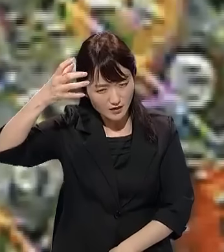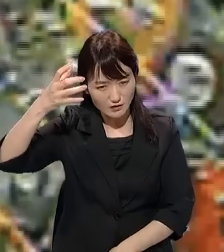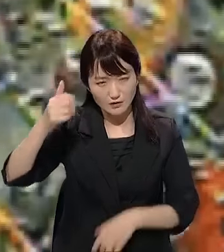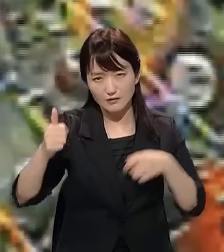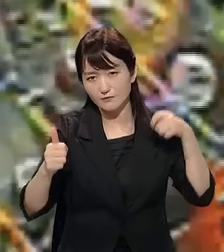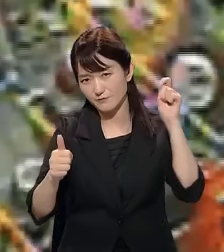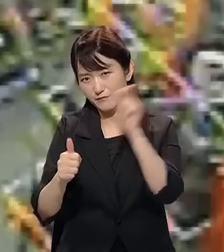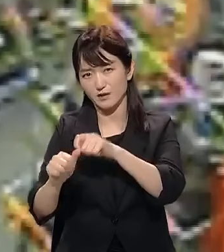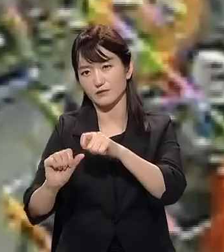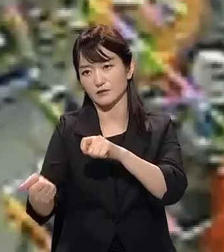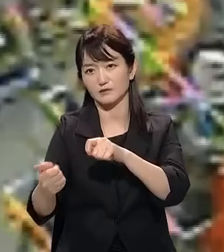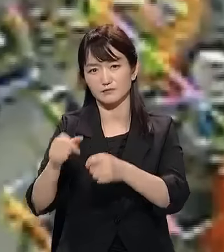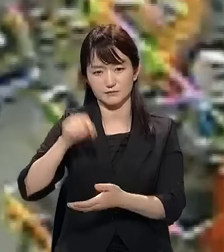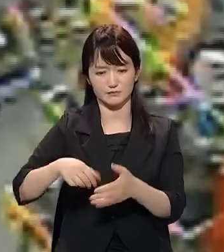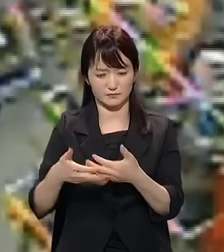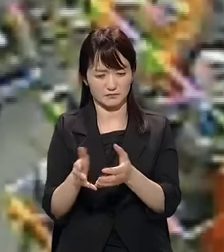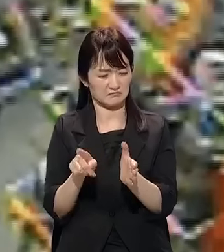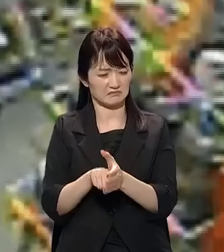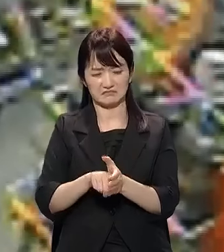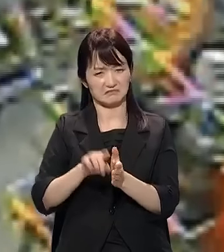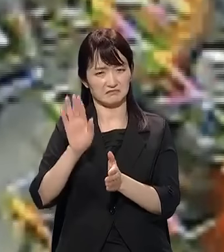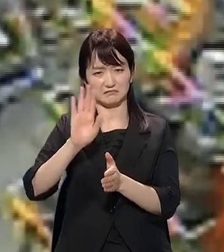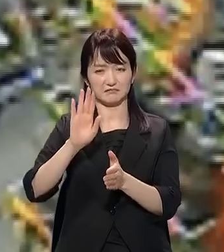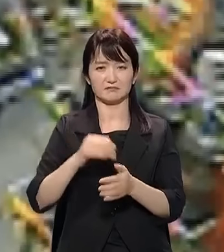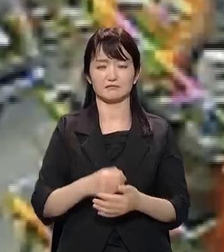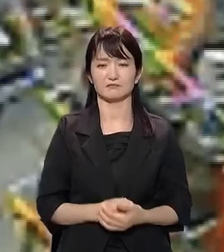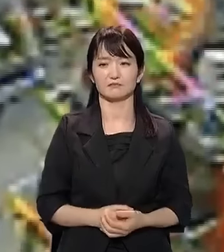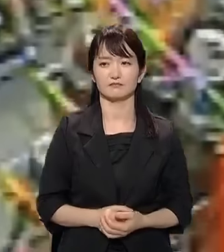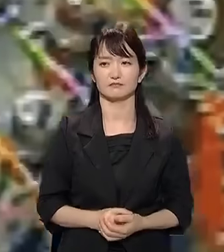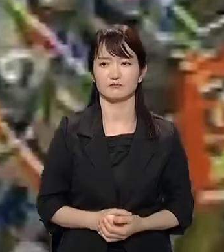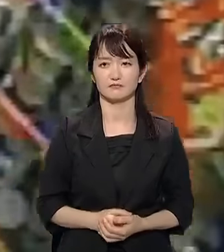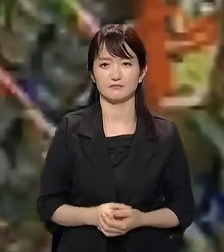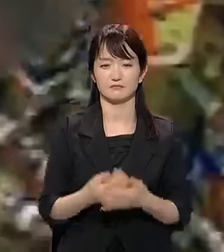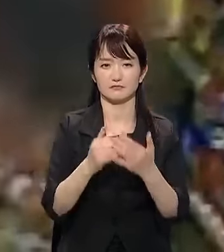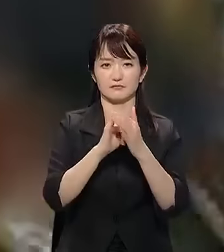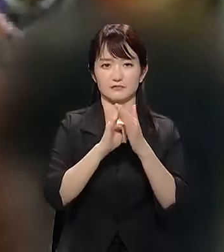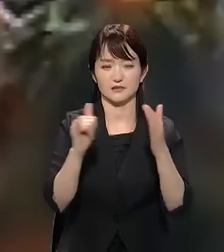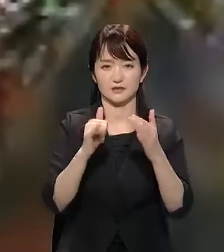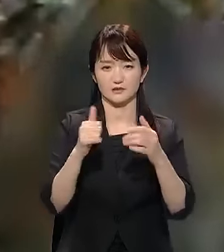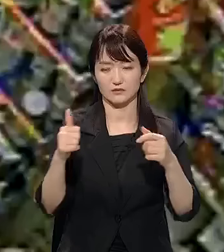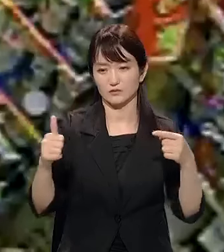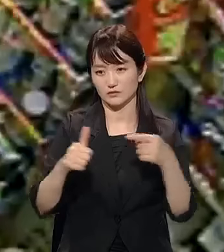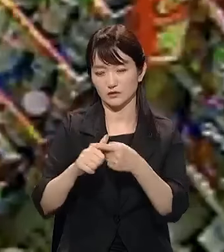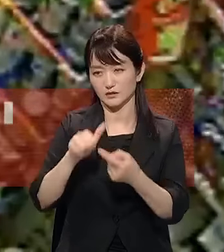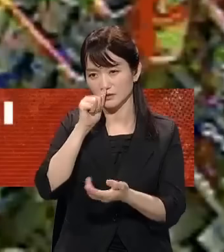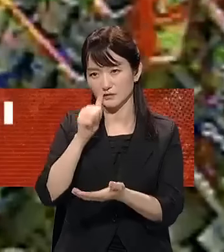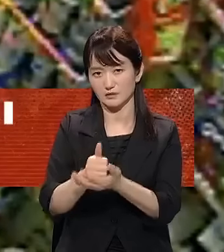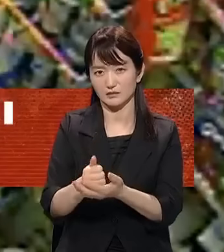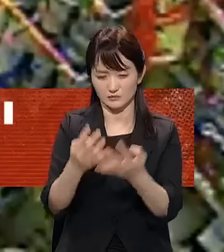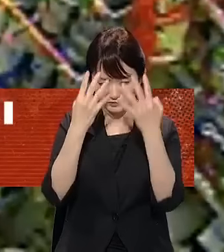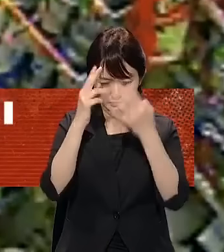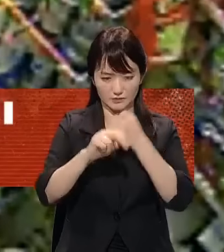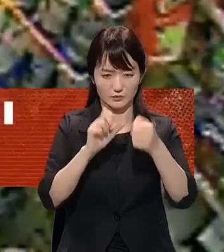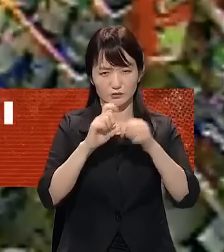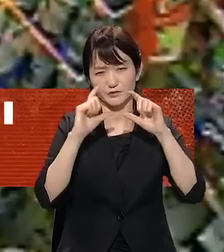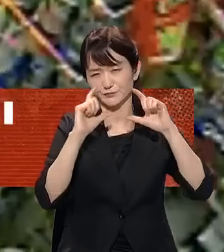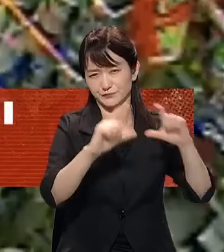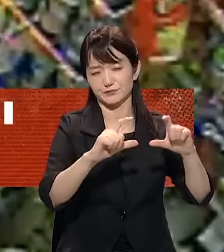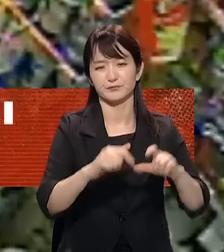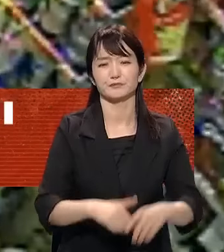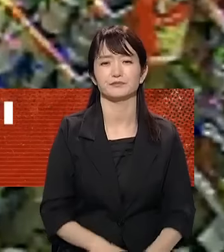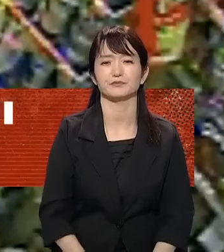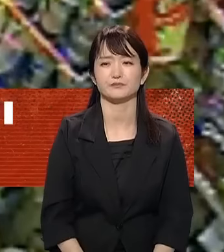겁니다 재판부 믿지 않았겠죠 당연히 어 존속 살의 의미로 25년형을 선고했습니다 참